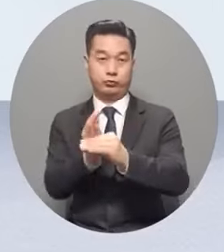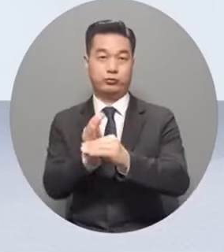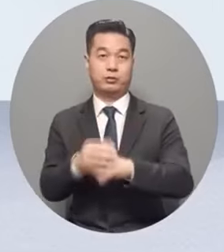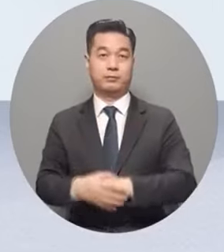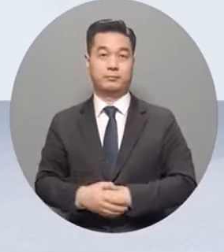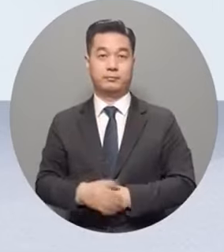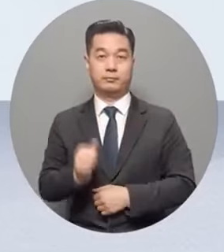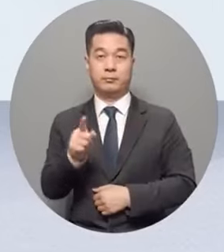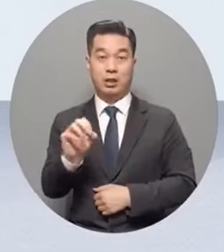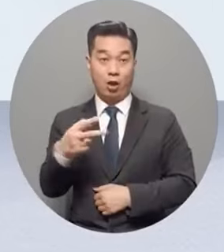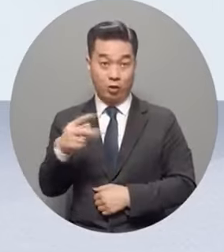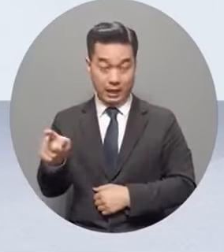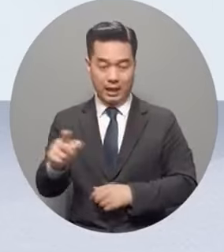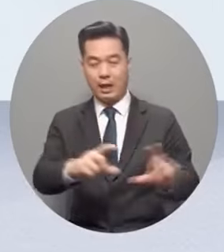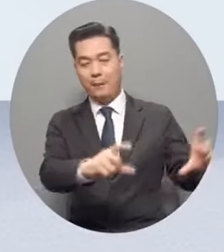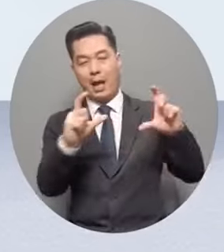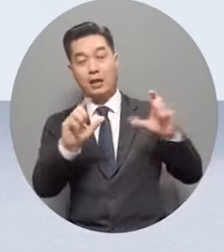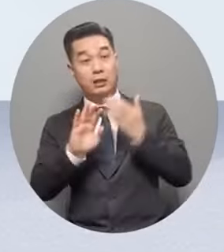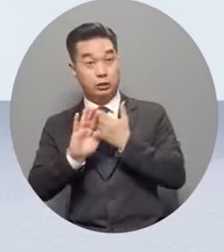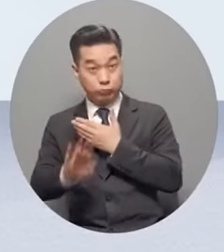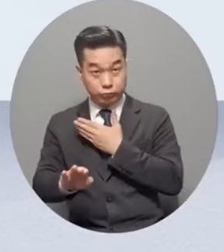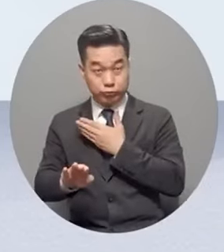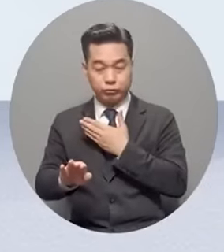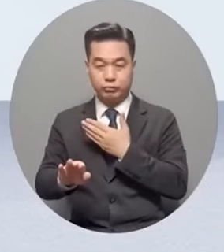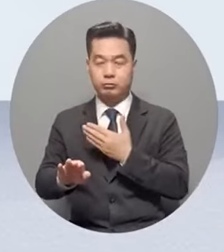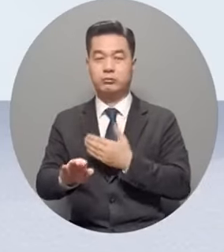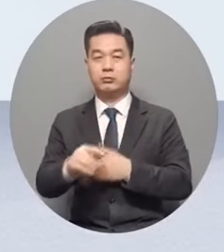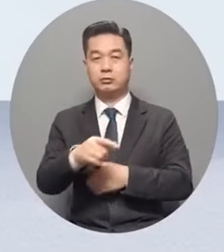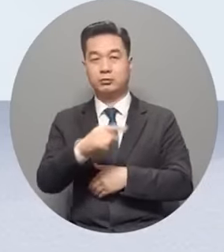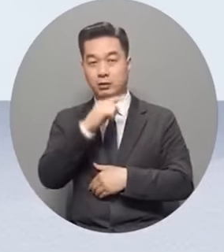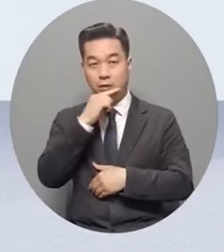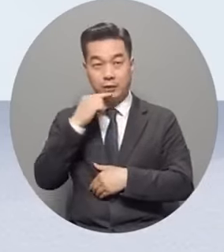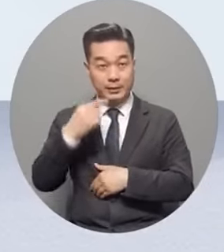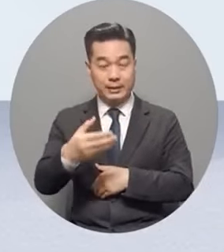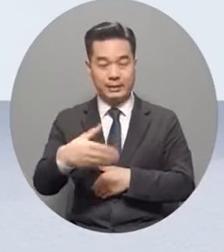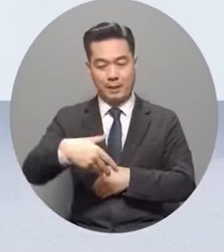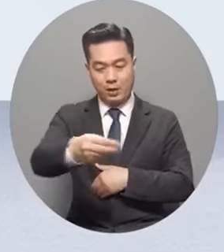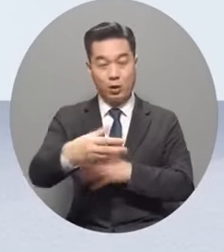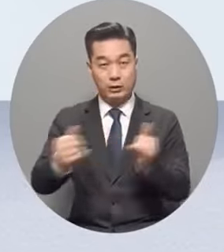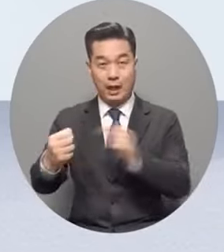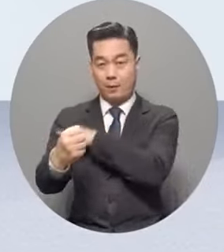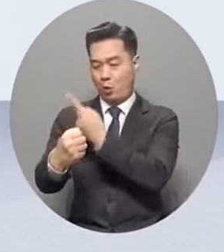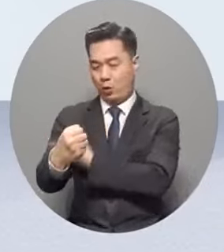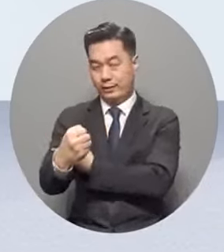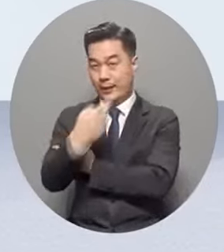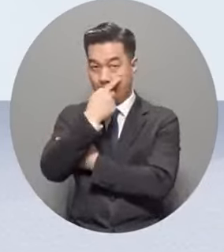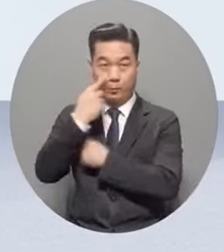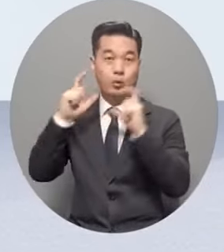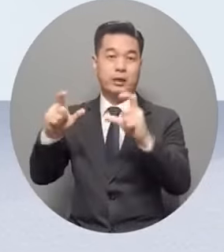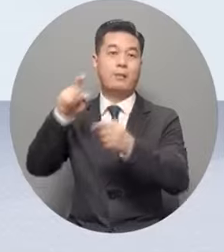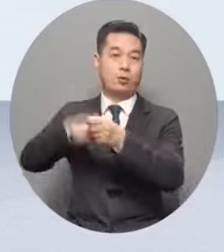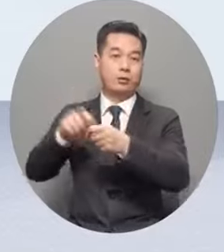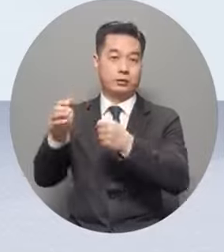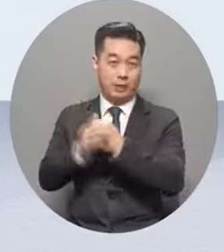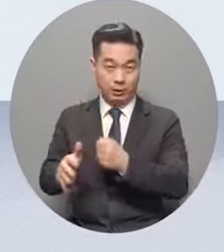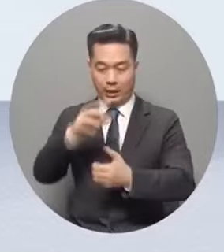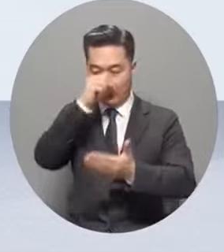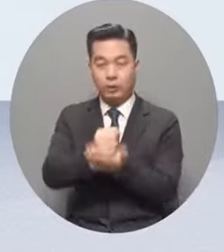헝다 측도 판결 직후 채권자 권익을 보장한다는 것을 전제로 정상적 경영을 점진적으로 추진할